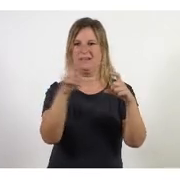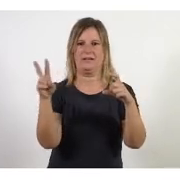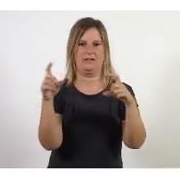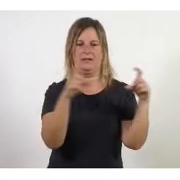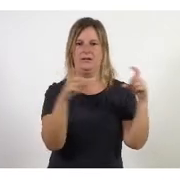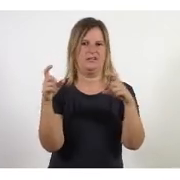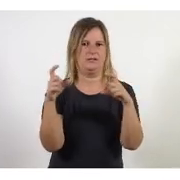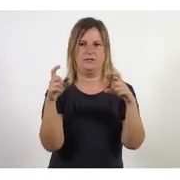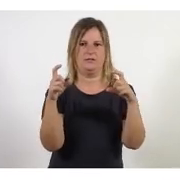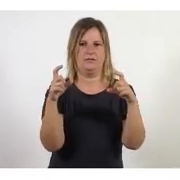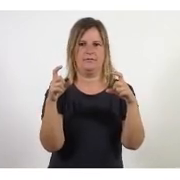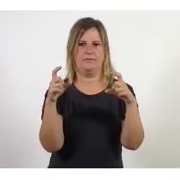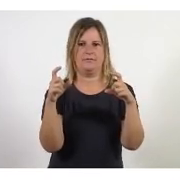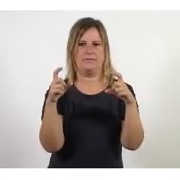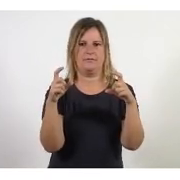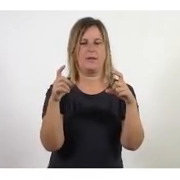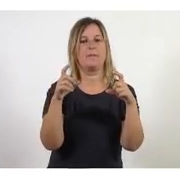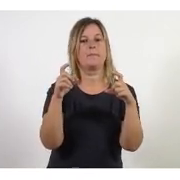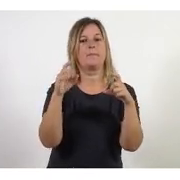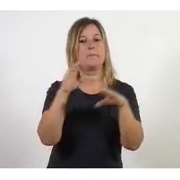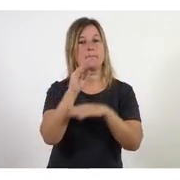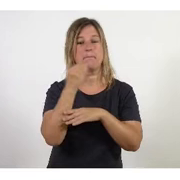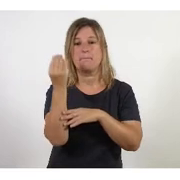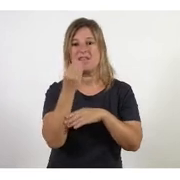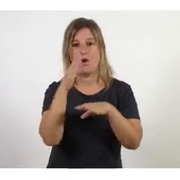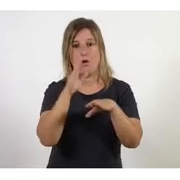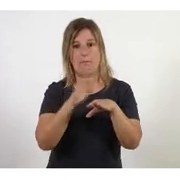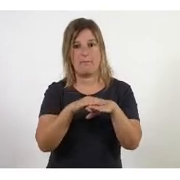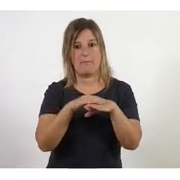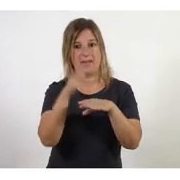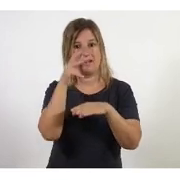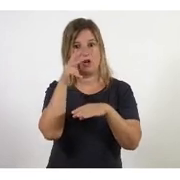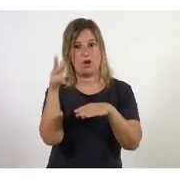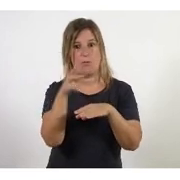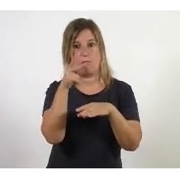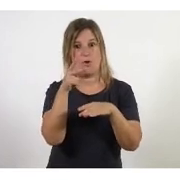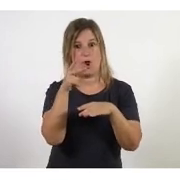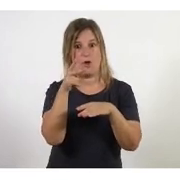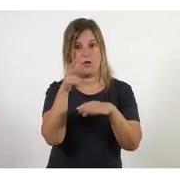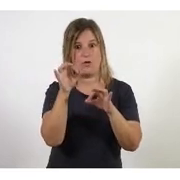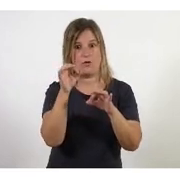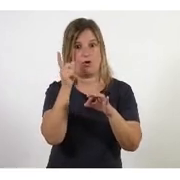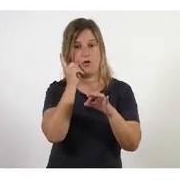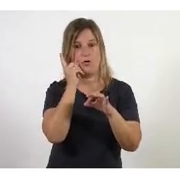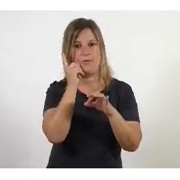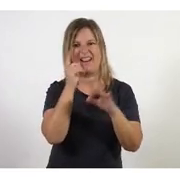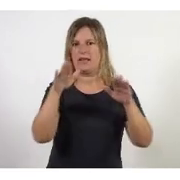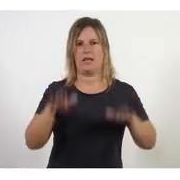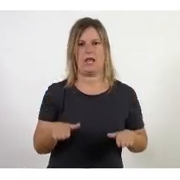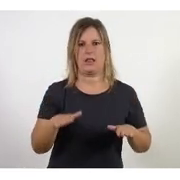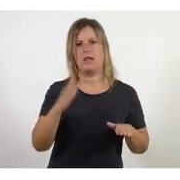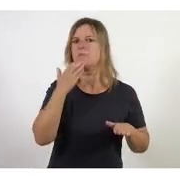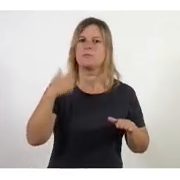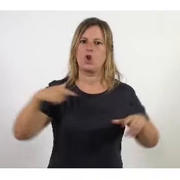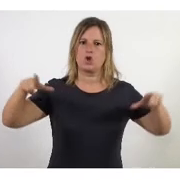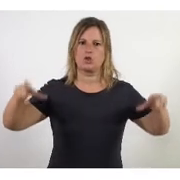res. No es perdi res. El millor quan estem gravant amb el mòbil és quedar-nos quiets. I si jo estic en una sala molt gran